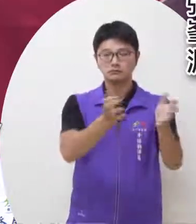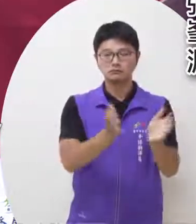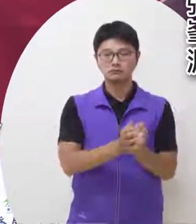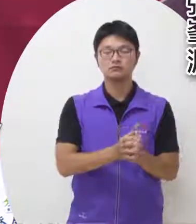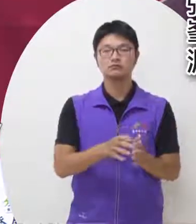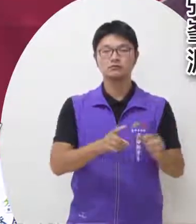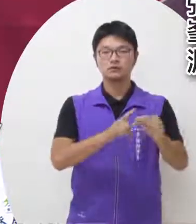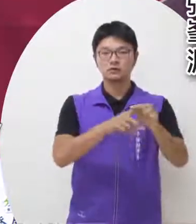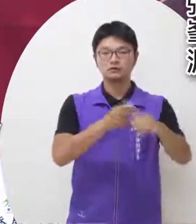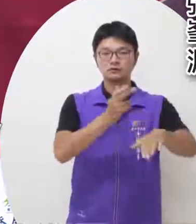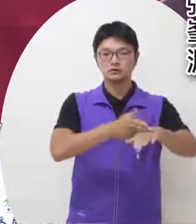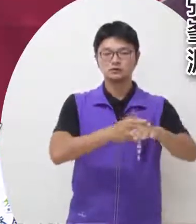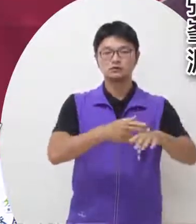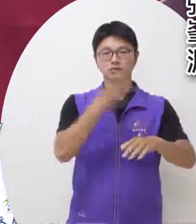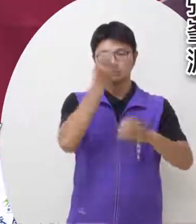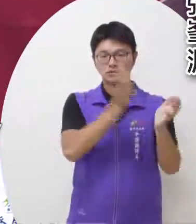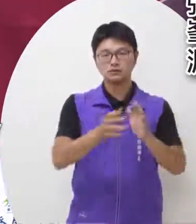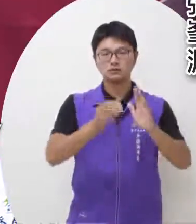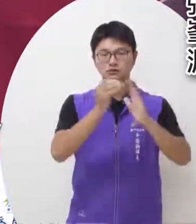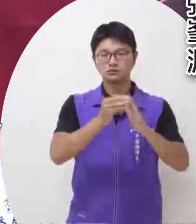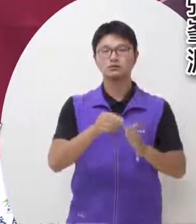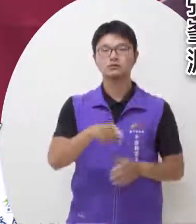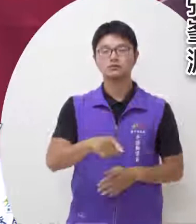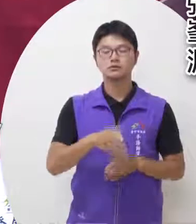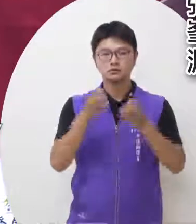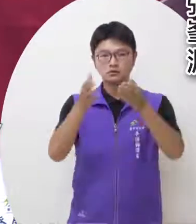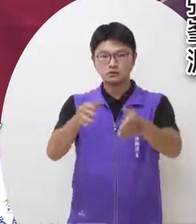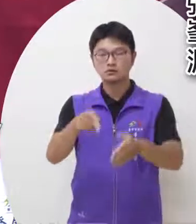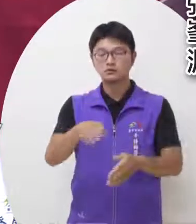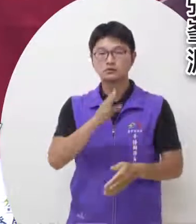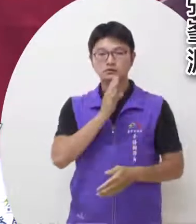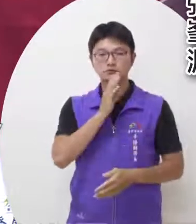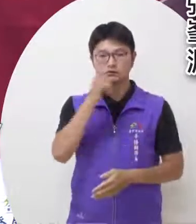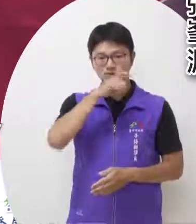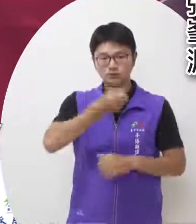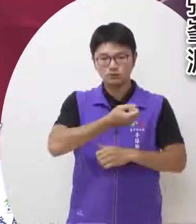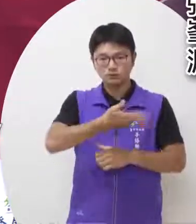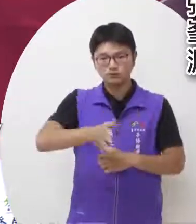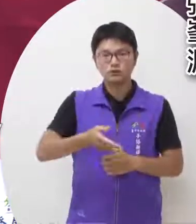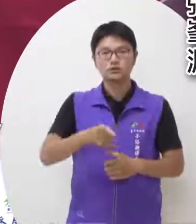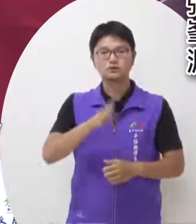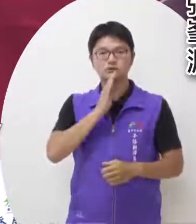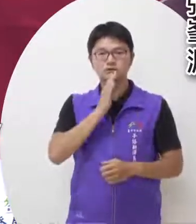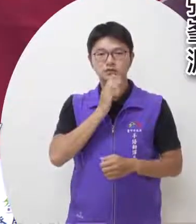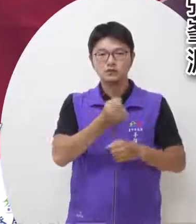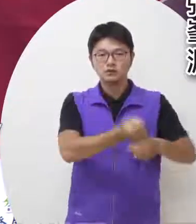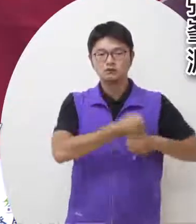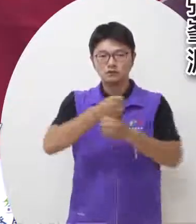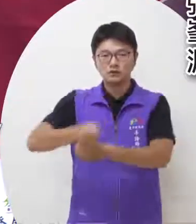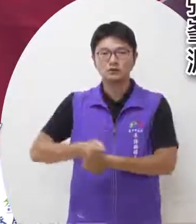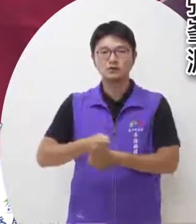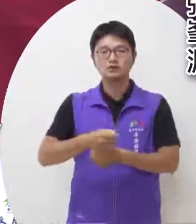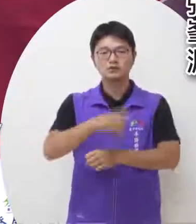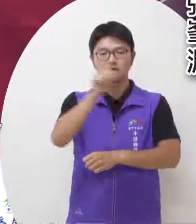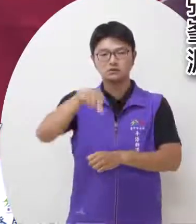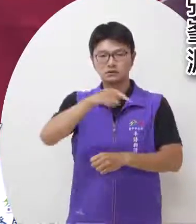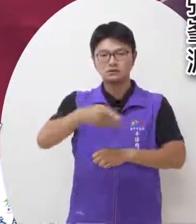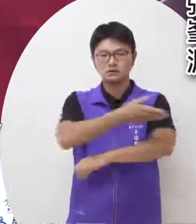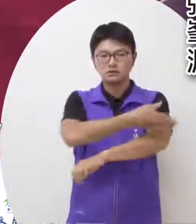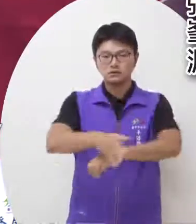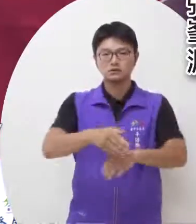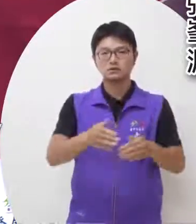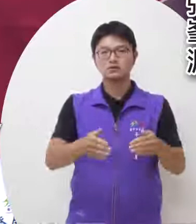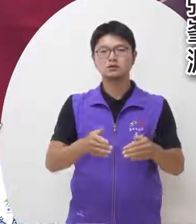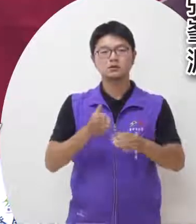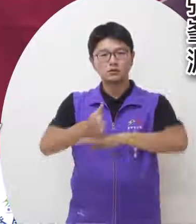管理局因为污水放流管沿着我们台中市的法子溪，经过西屯到大肚